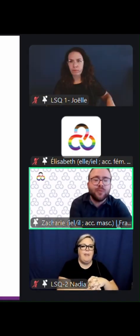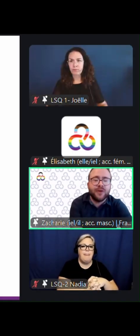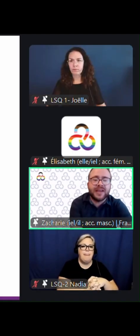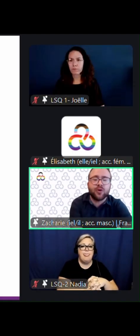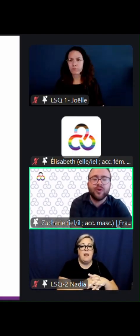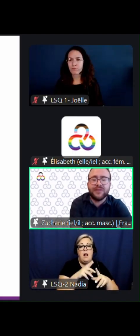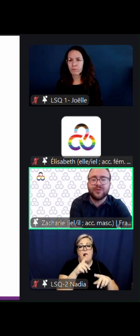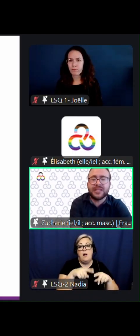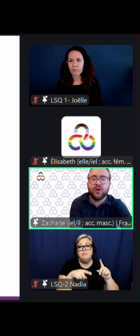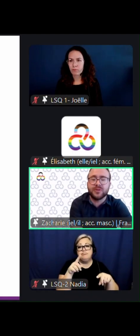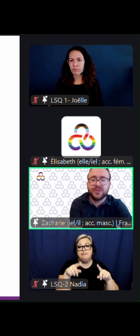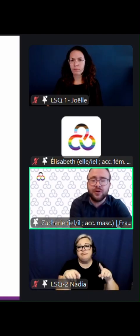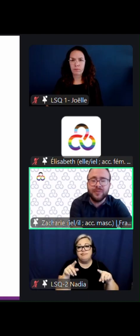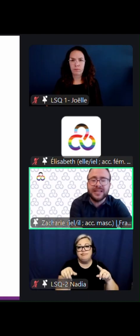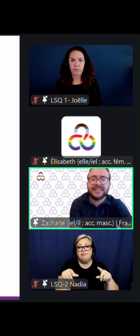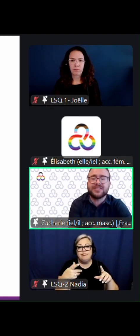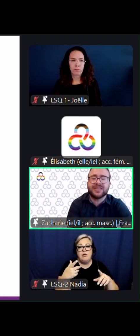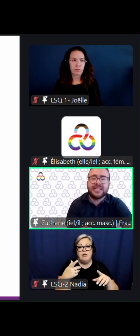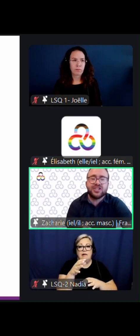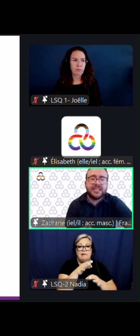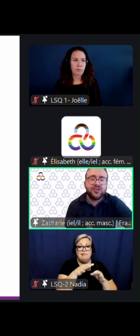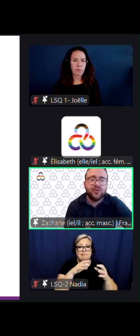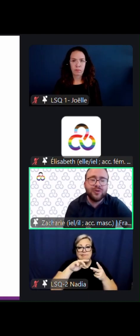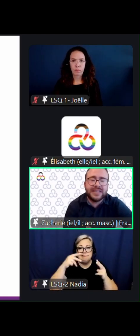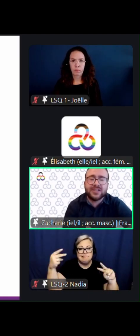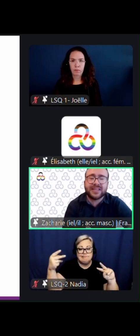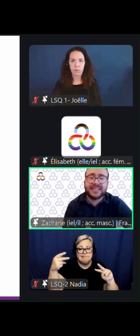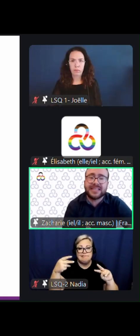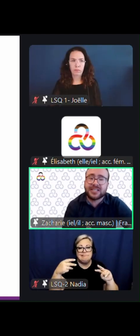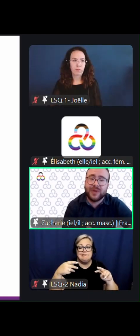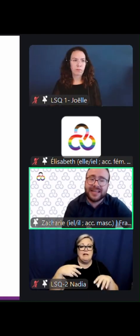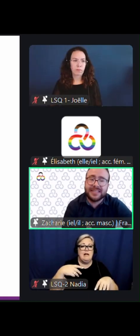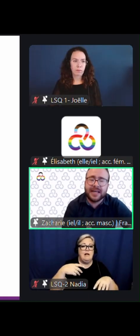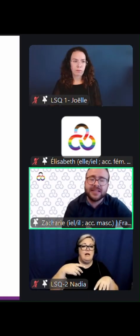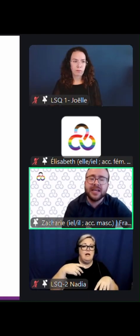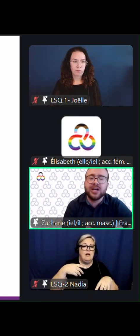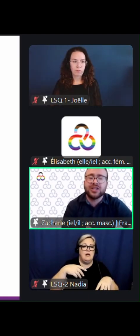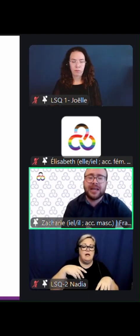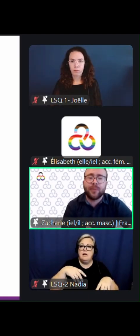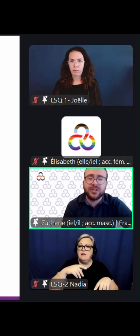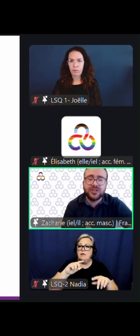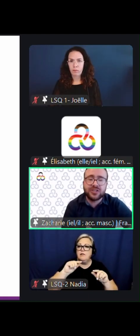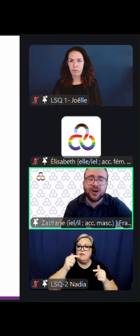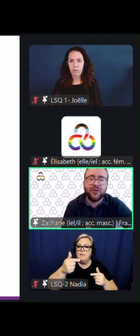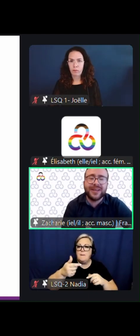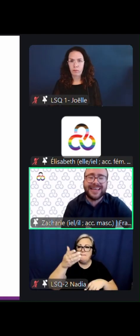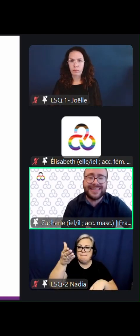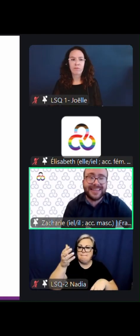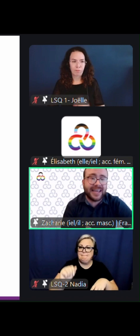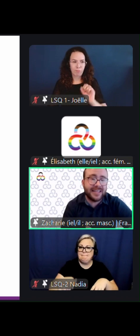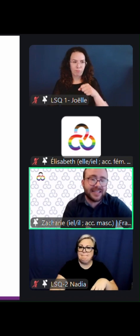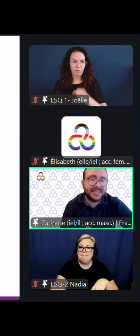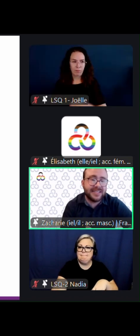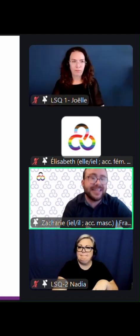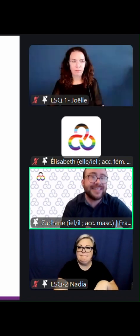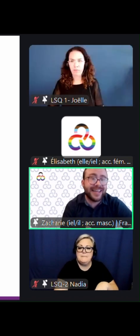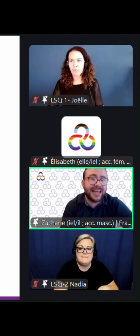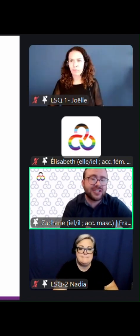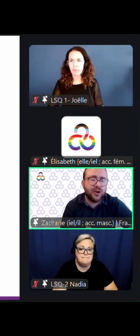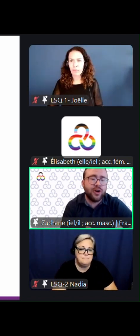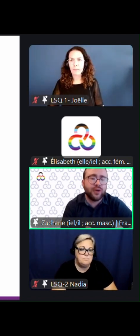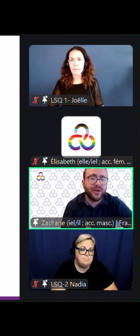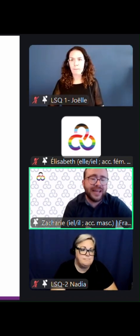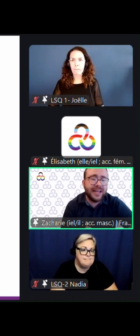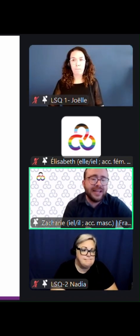Ces variations peuvent être au niveau des chromosomes, des organes génitaux, des organes sexuels internes, de la production et